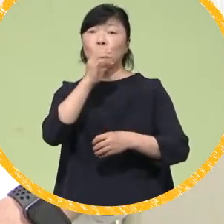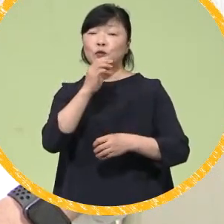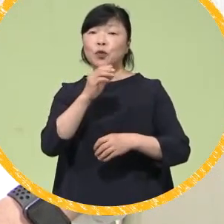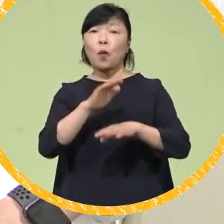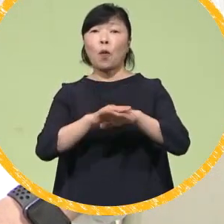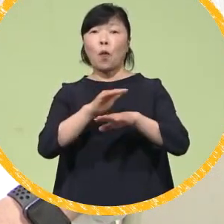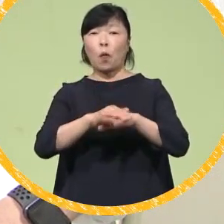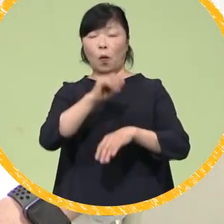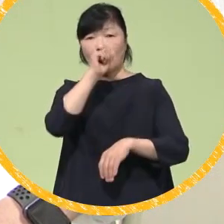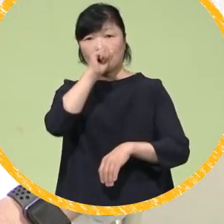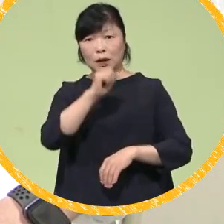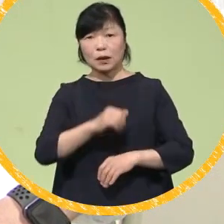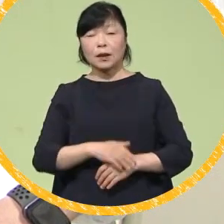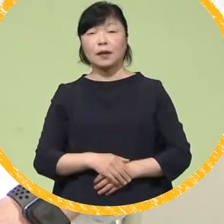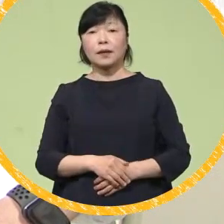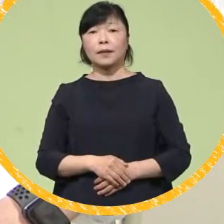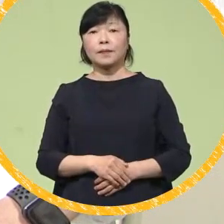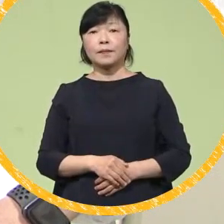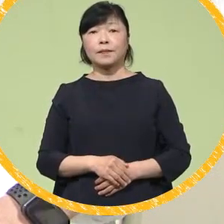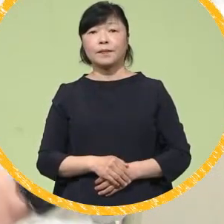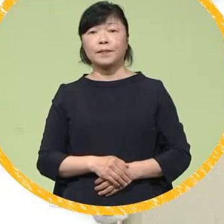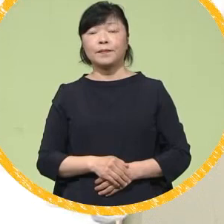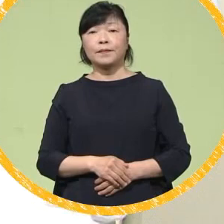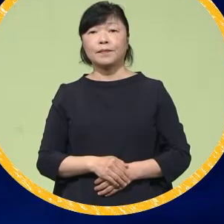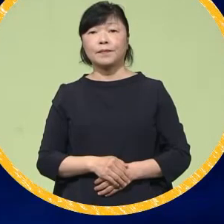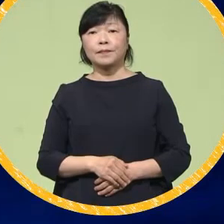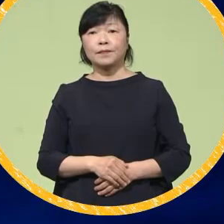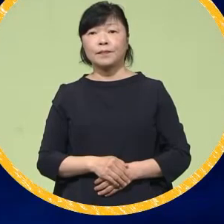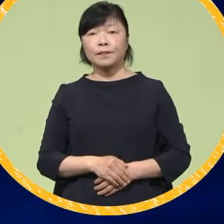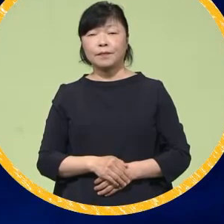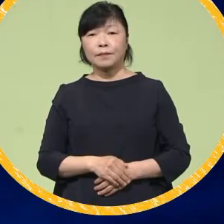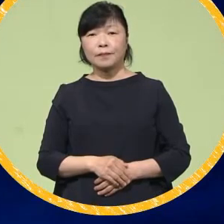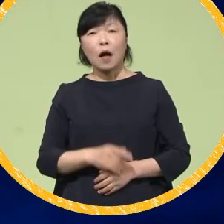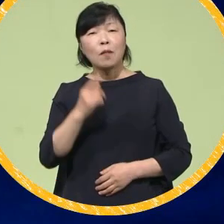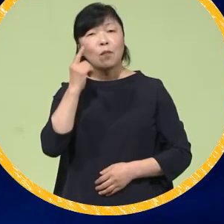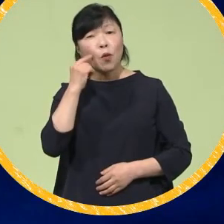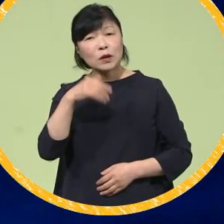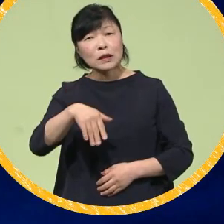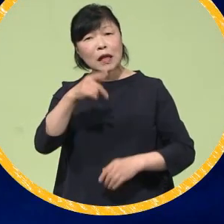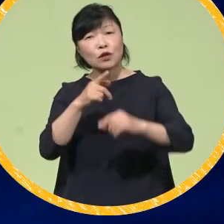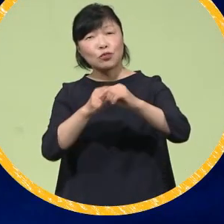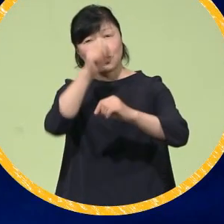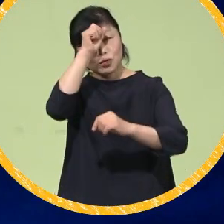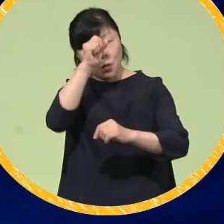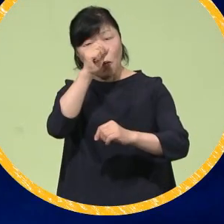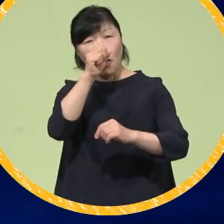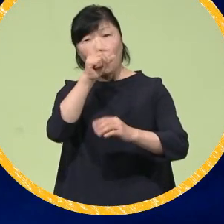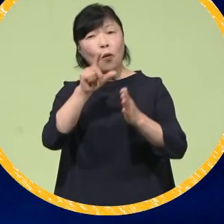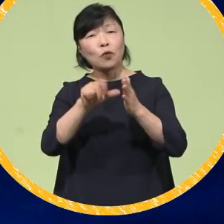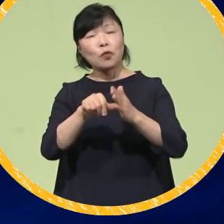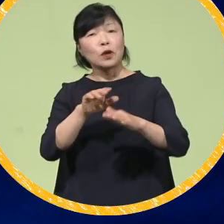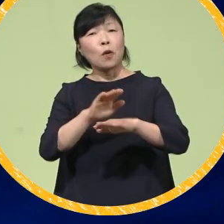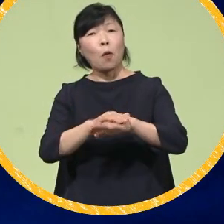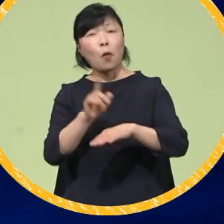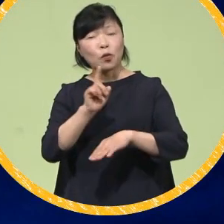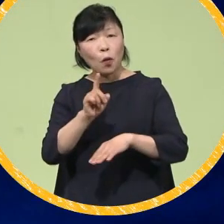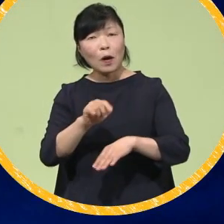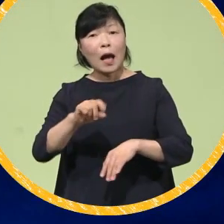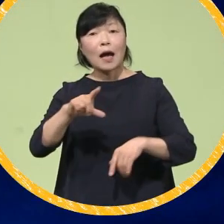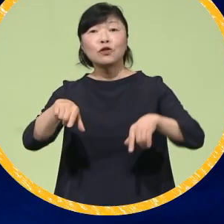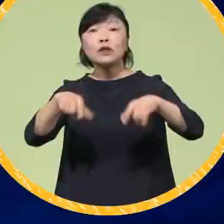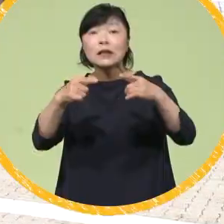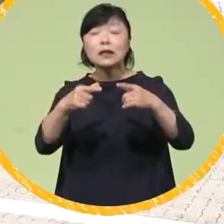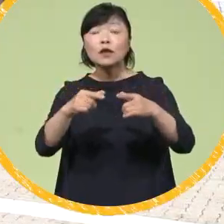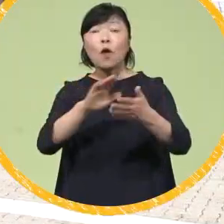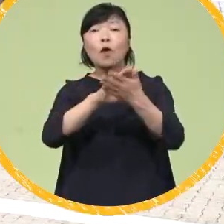じにしていただくのが一番いいんじゃないかなと思います。 それでももし熱中症になってしまったらどうすればいいのか、厚木市に